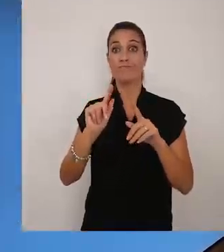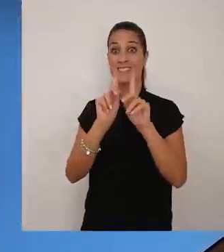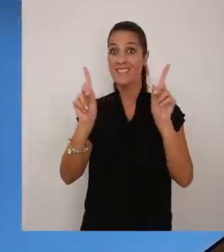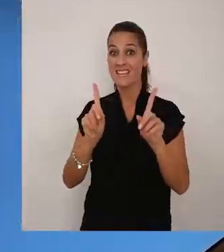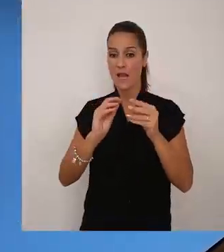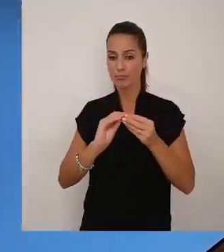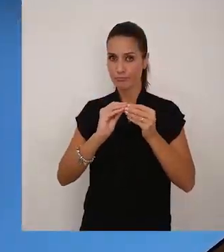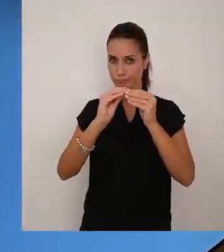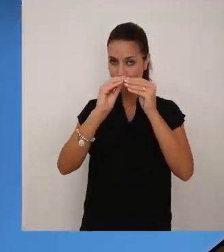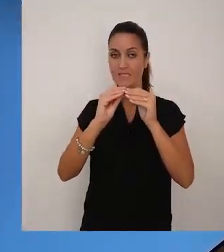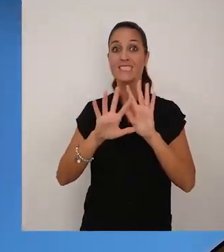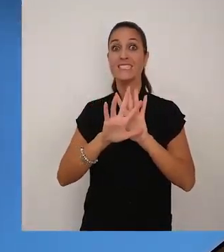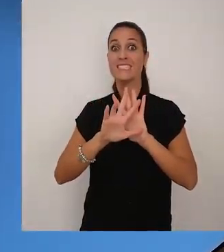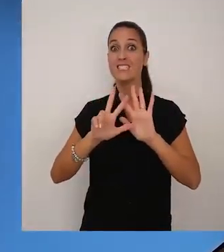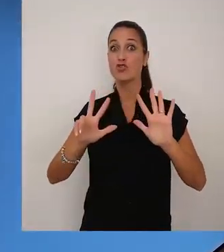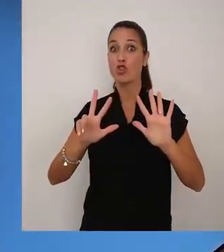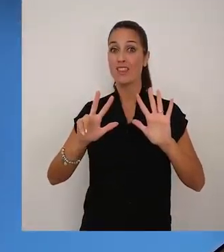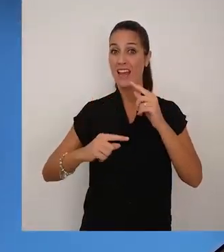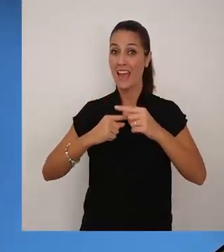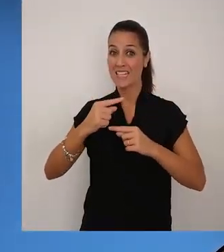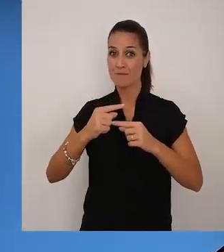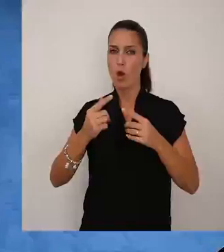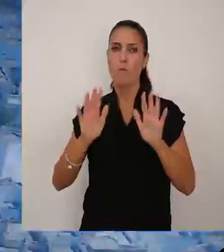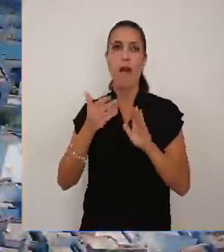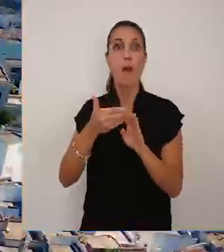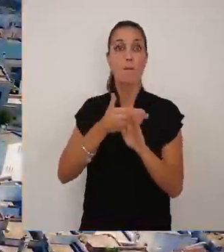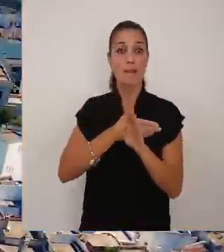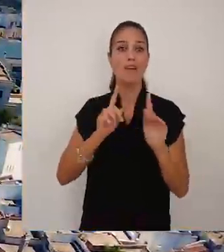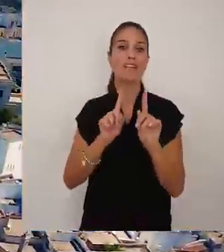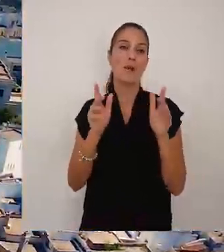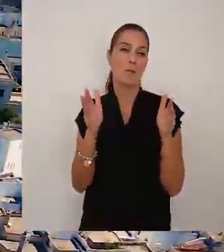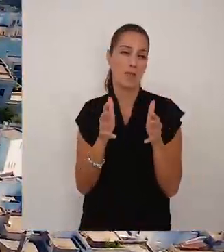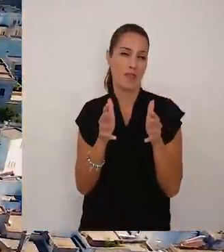L'edificio fu realizzato nel secolo XVIII sui resti della precedente parrocchiale.